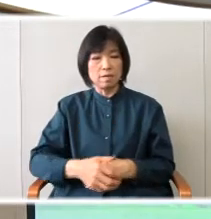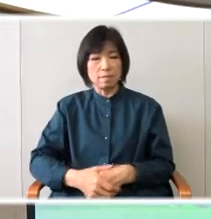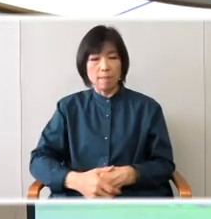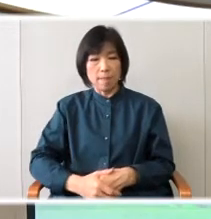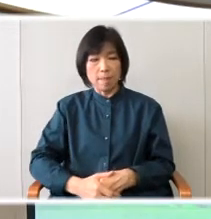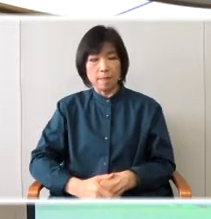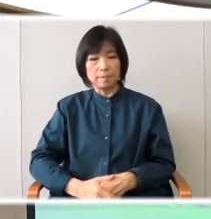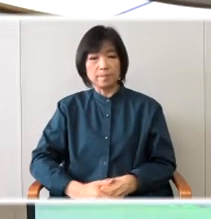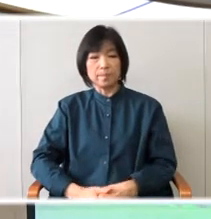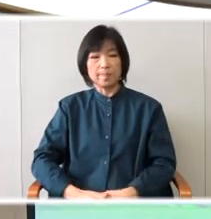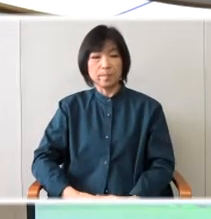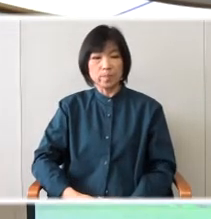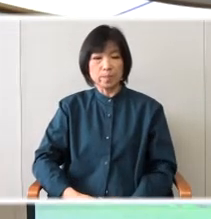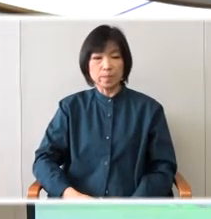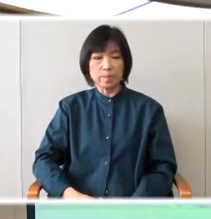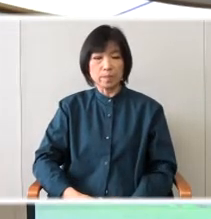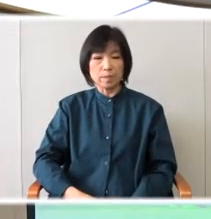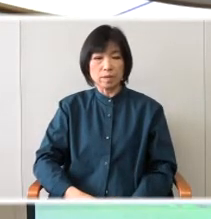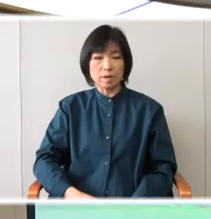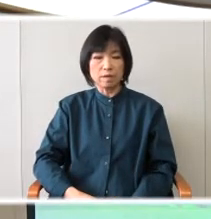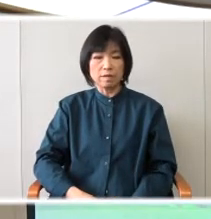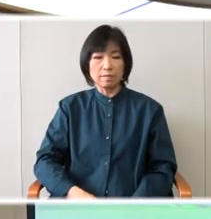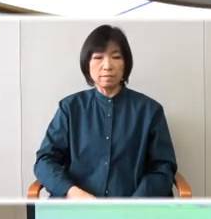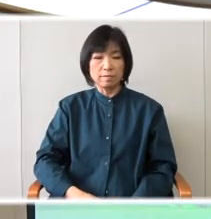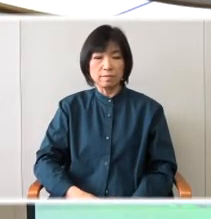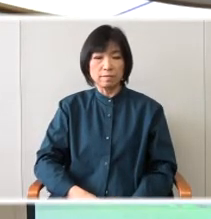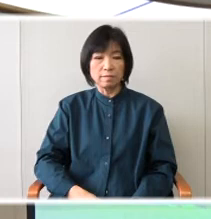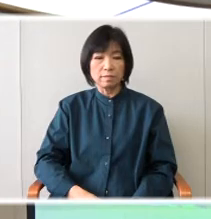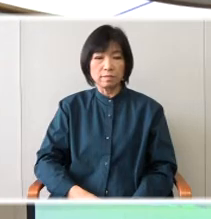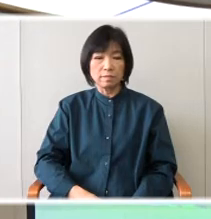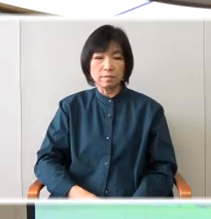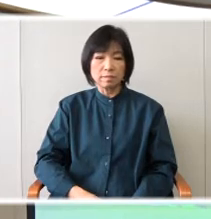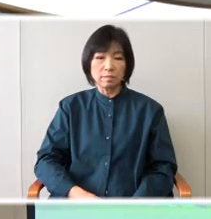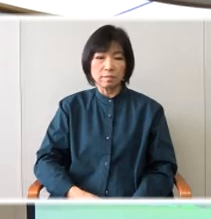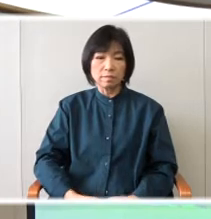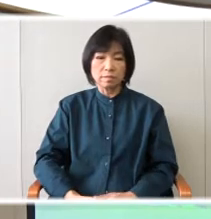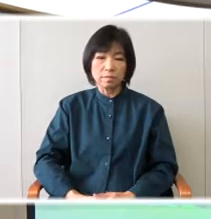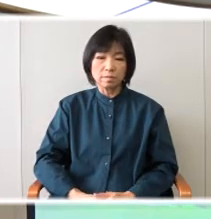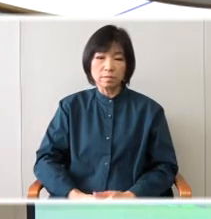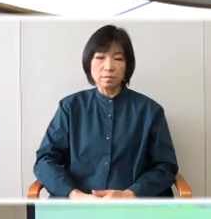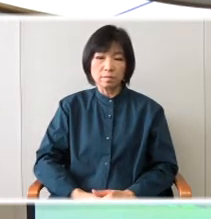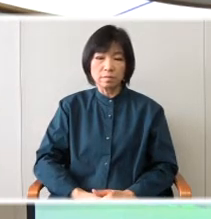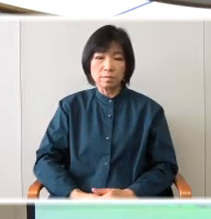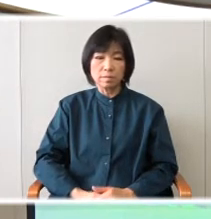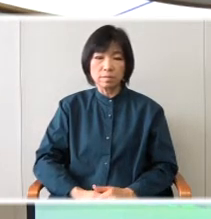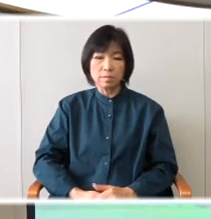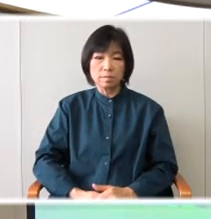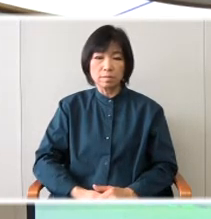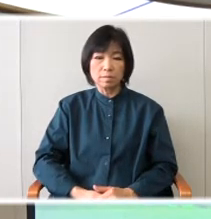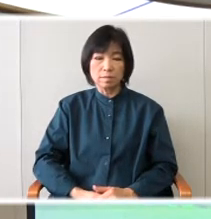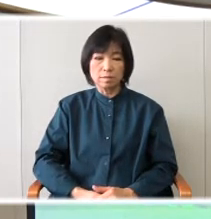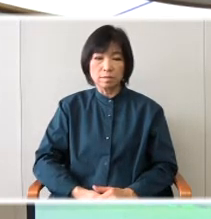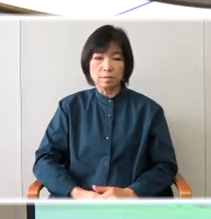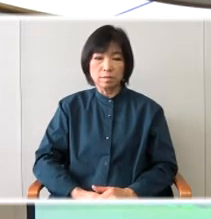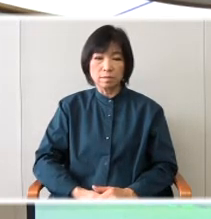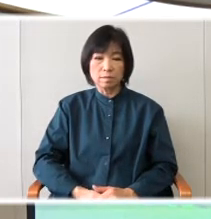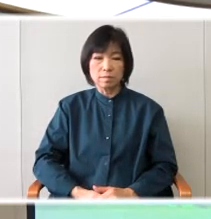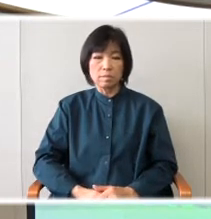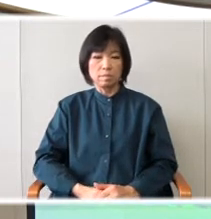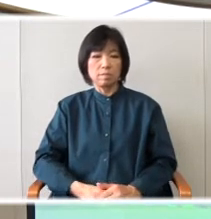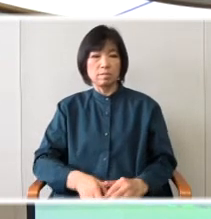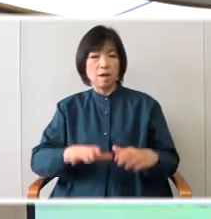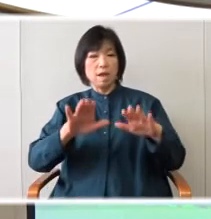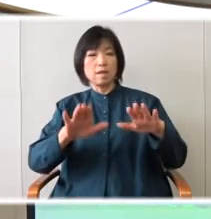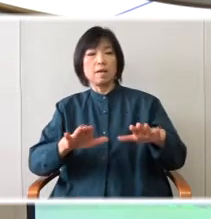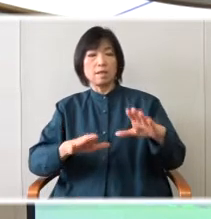去のこう実績っていうか、その取り組みの、が認められたっていう感じですか。 まあ、現在進行形なんですけど、CO2